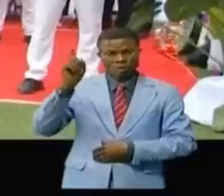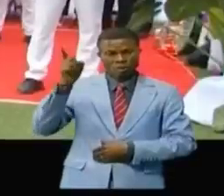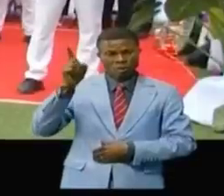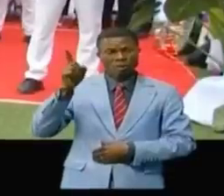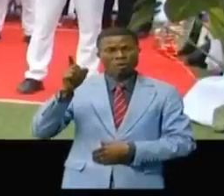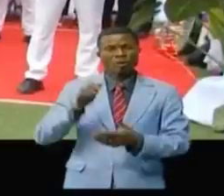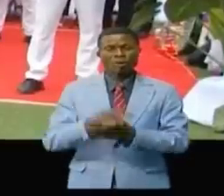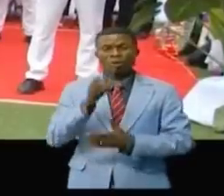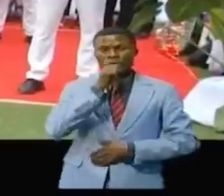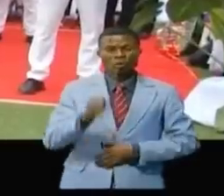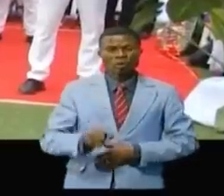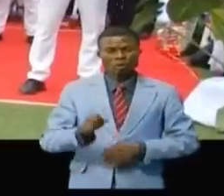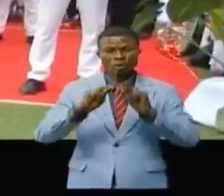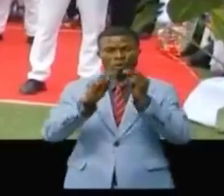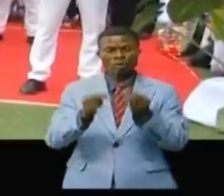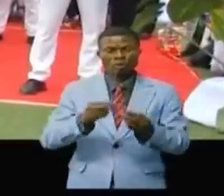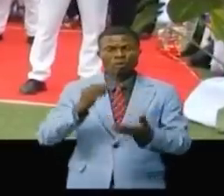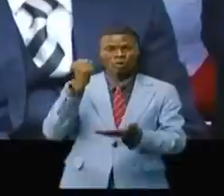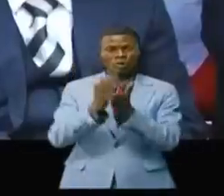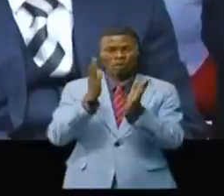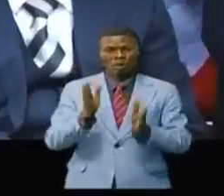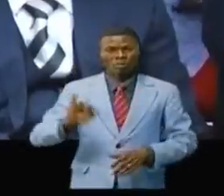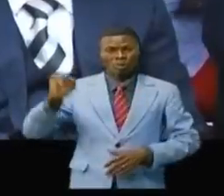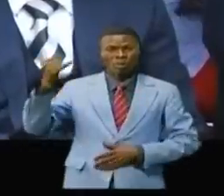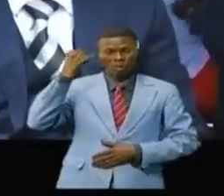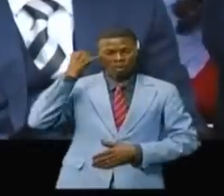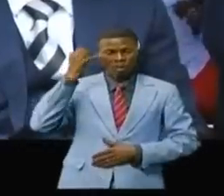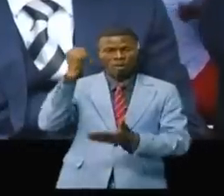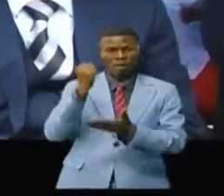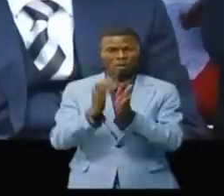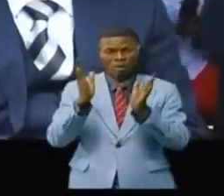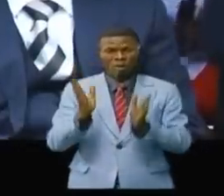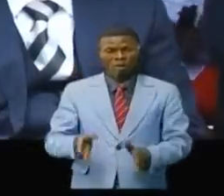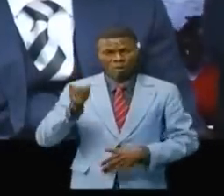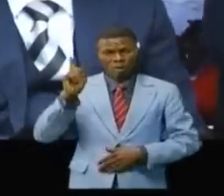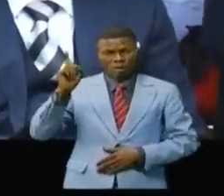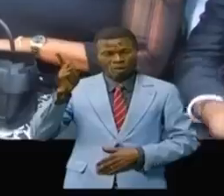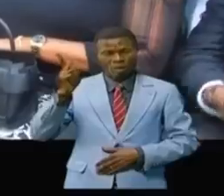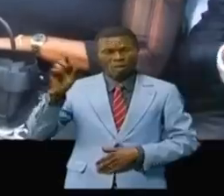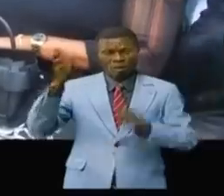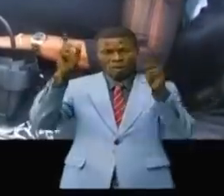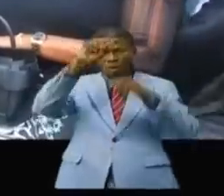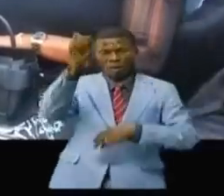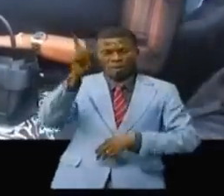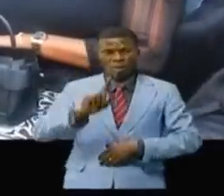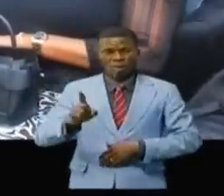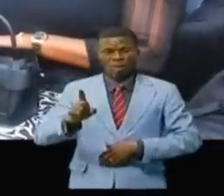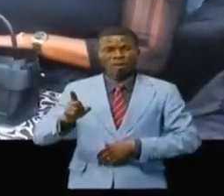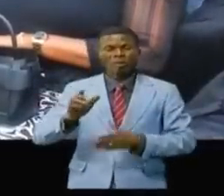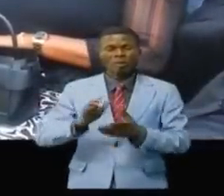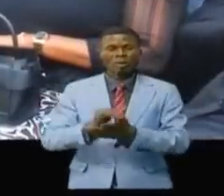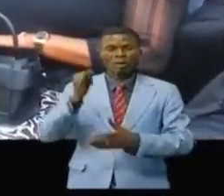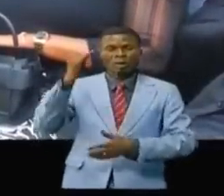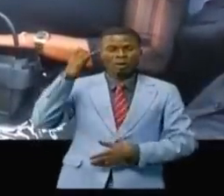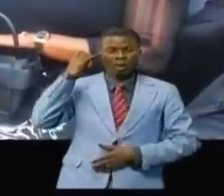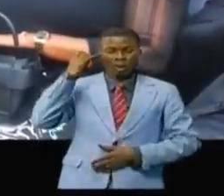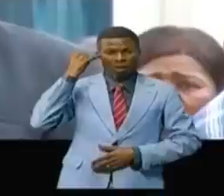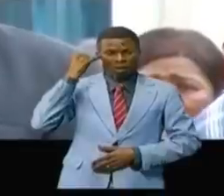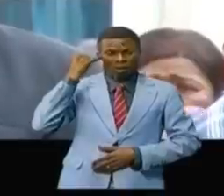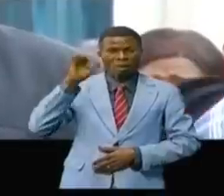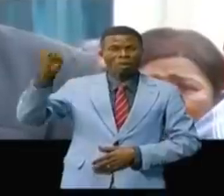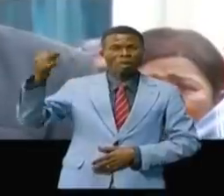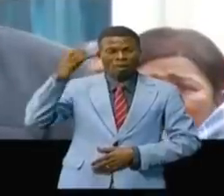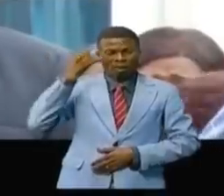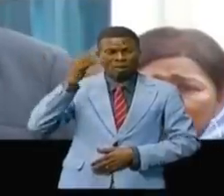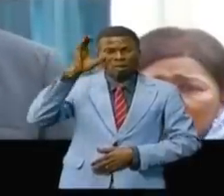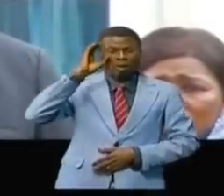également doyen du corps diplomatique au Japon et ambassadeur plénipotentiaire du Zaïre en Inde, au Japon, en Corée du